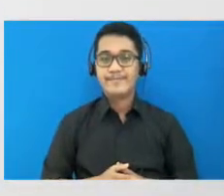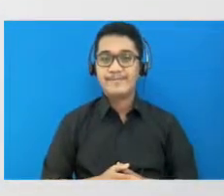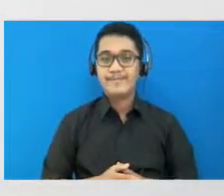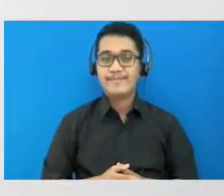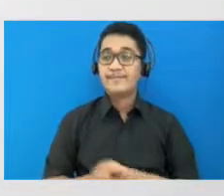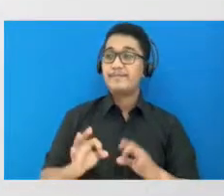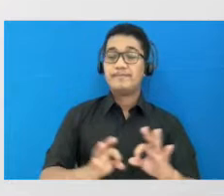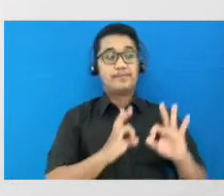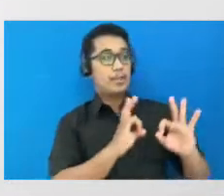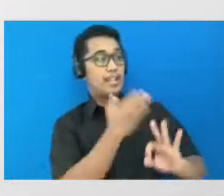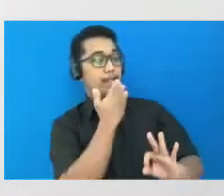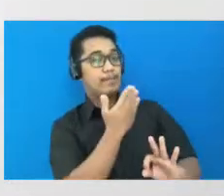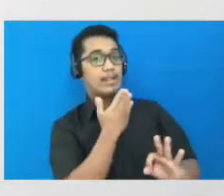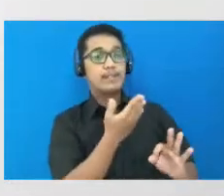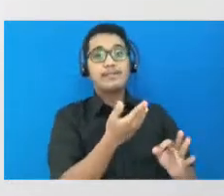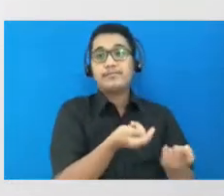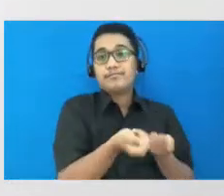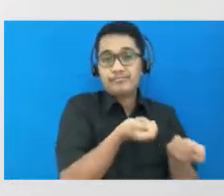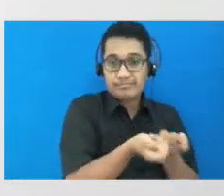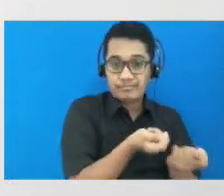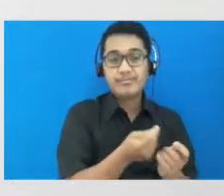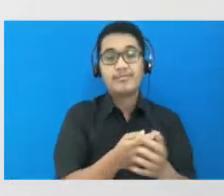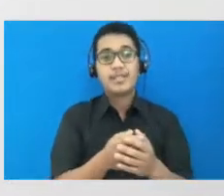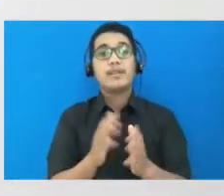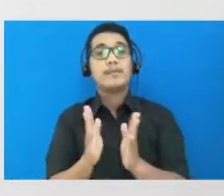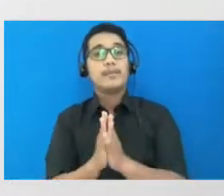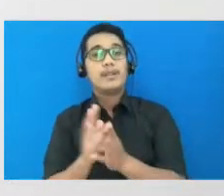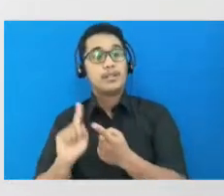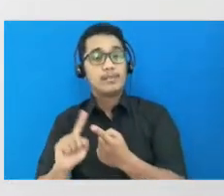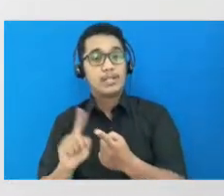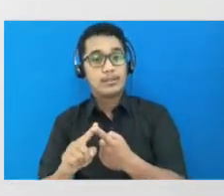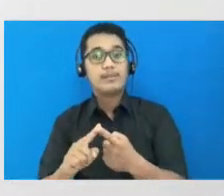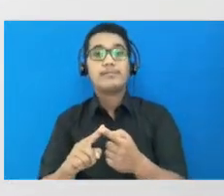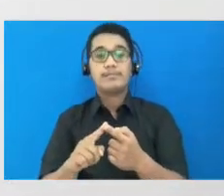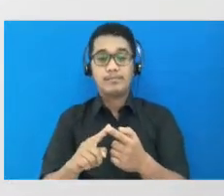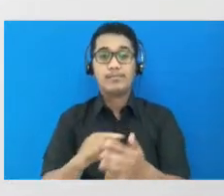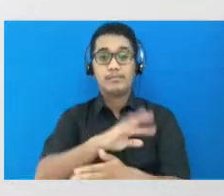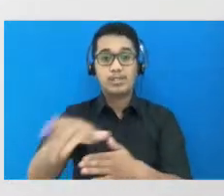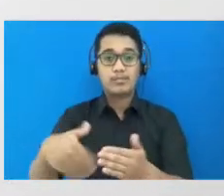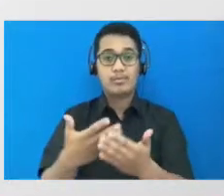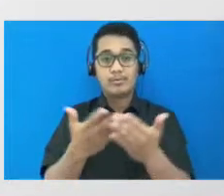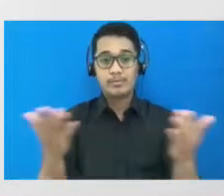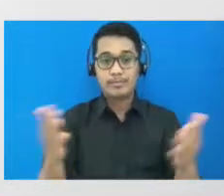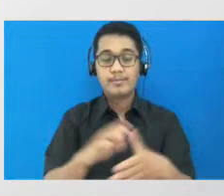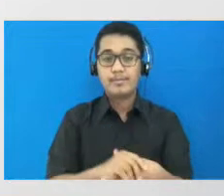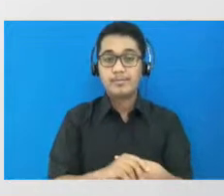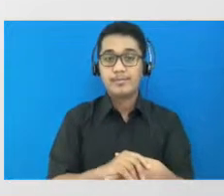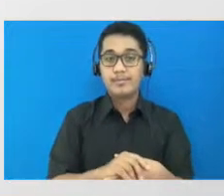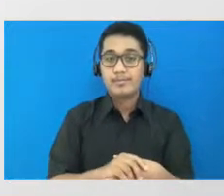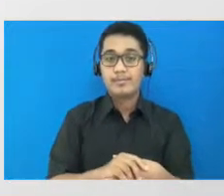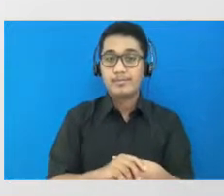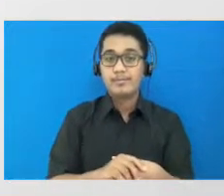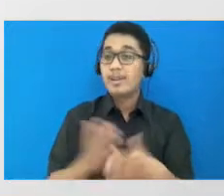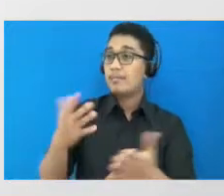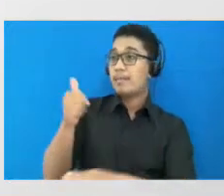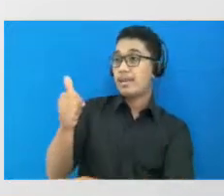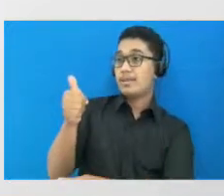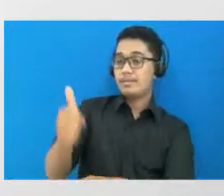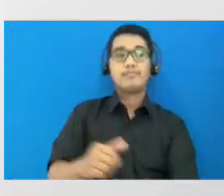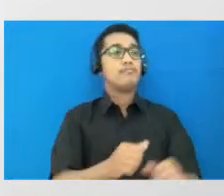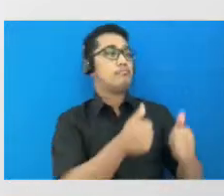Terima kasih, Bu Moderator, dan selamat pagi pada para peserta dan panelis kalian. Apa kabar, Pak? Baik, Bu.